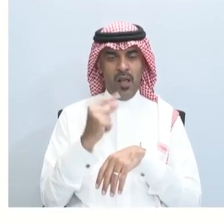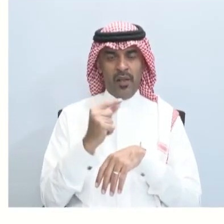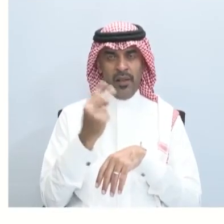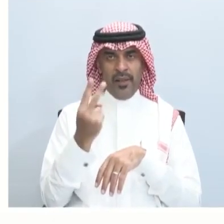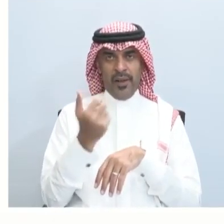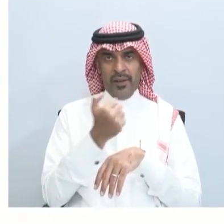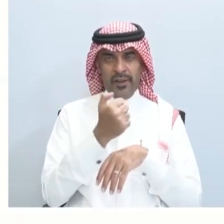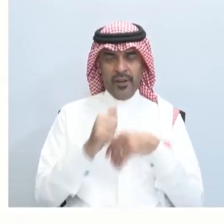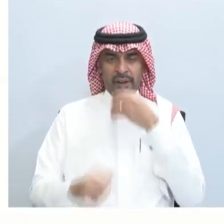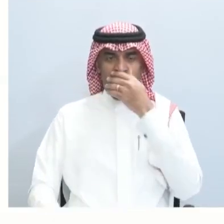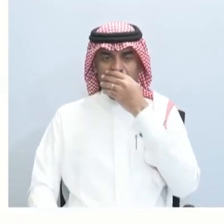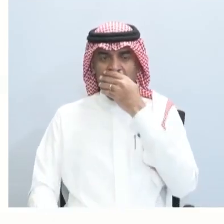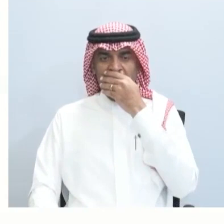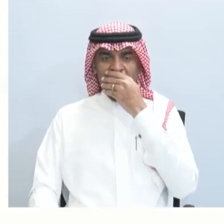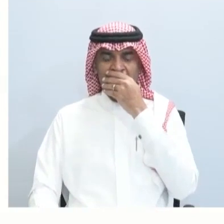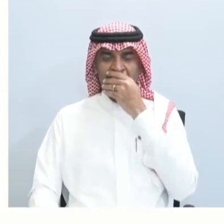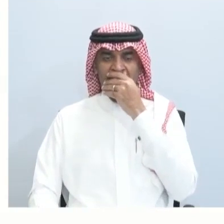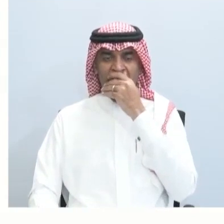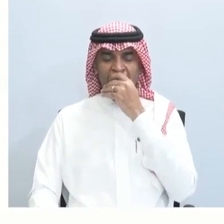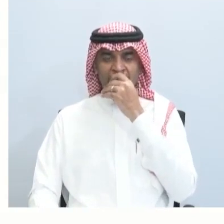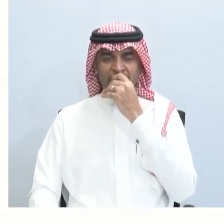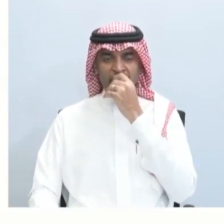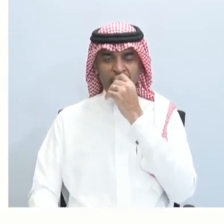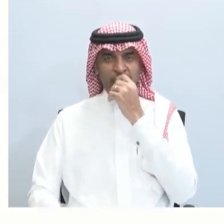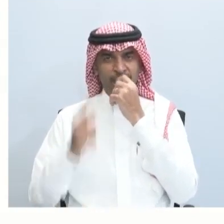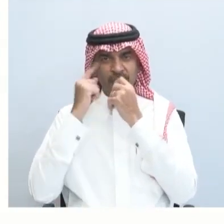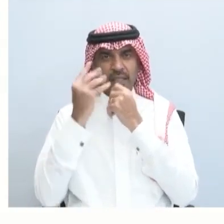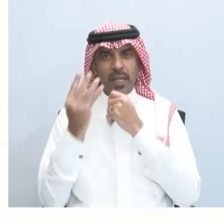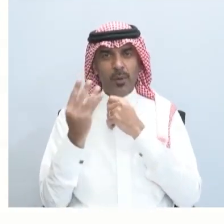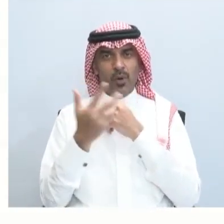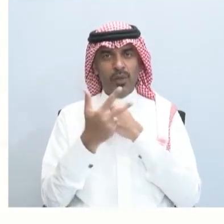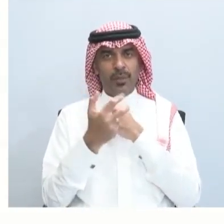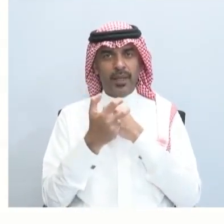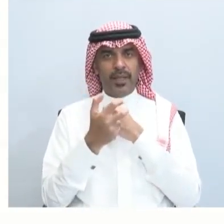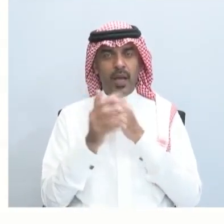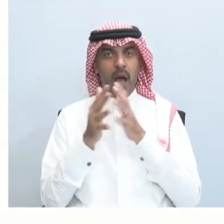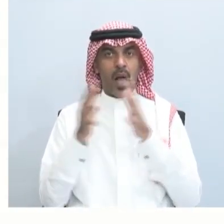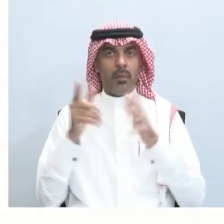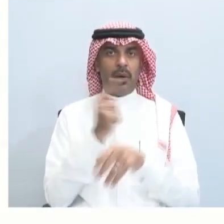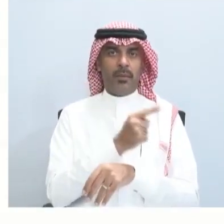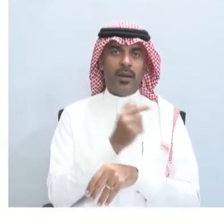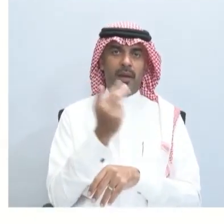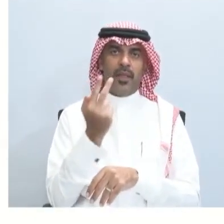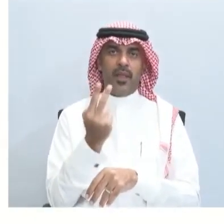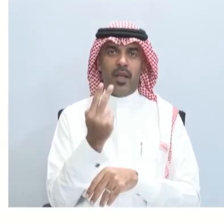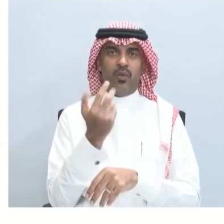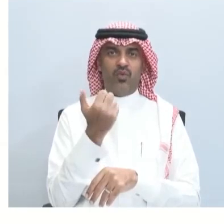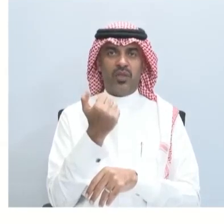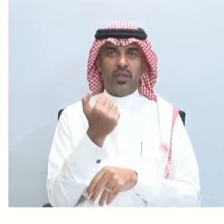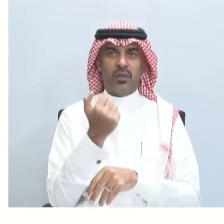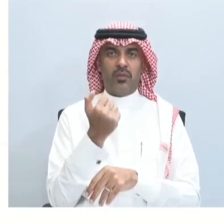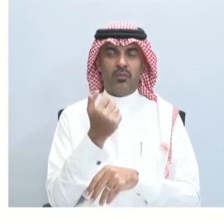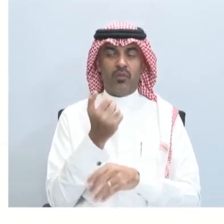اثنان وستين وال 84 اكبر من اثنان وستين هل